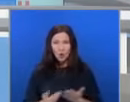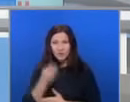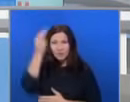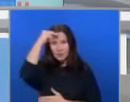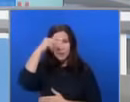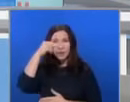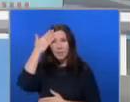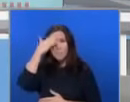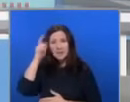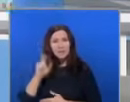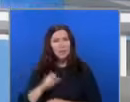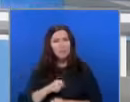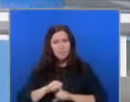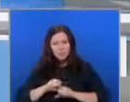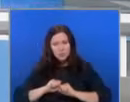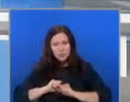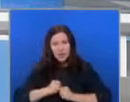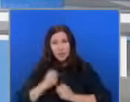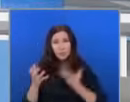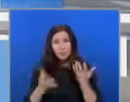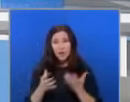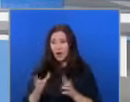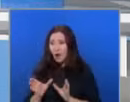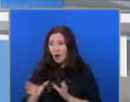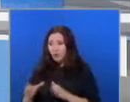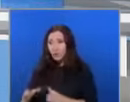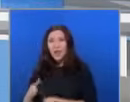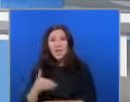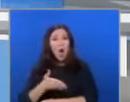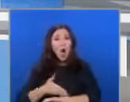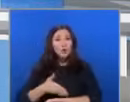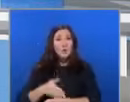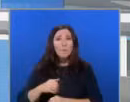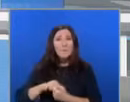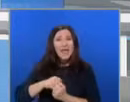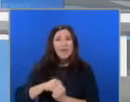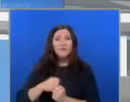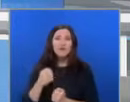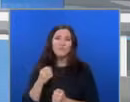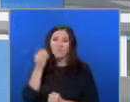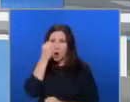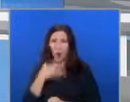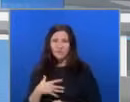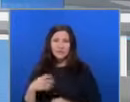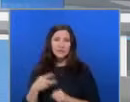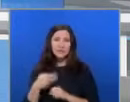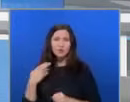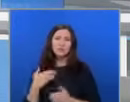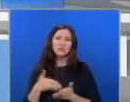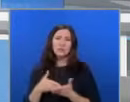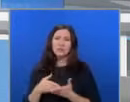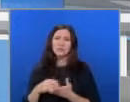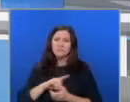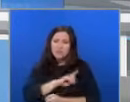Отново у нас пациент пострада при пожар в отделението по ортопедия в Благоевградската болница. Заради силното задимяване се е